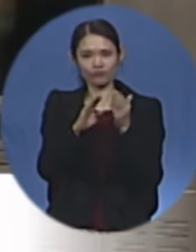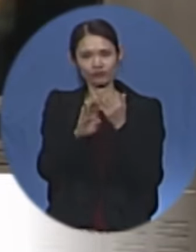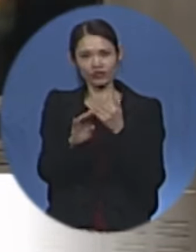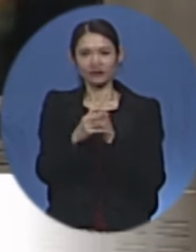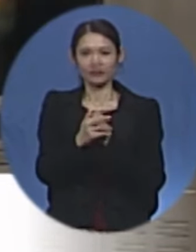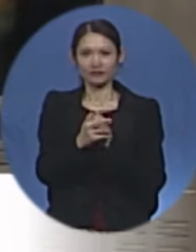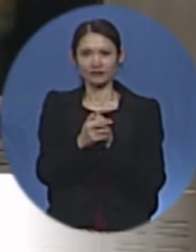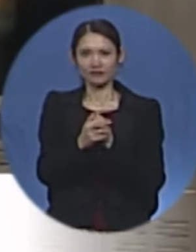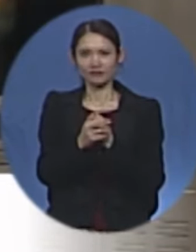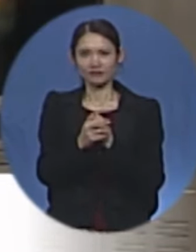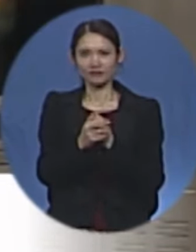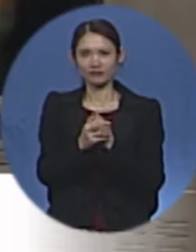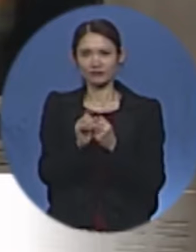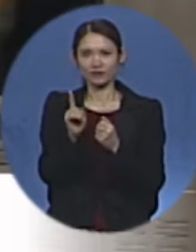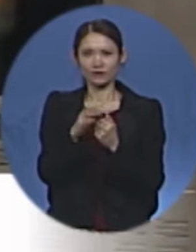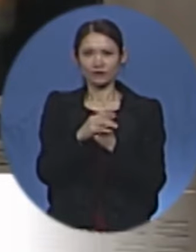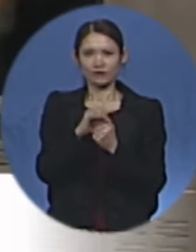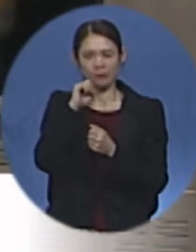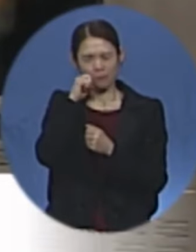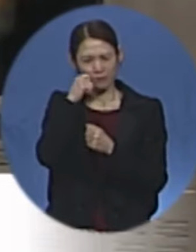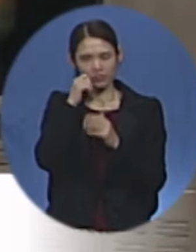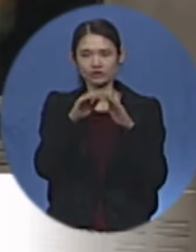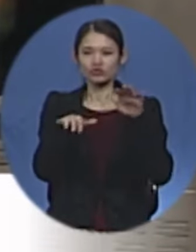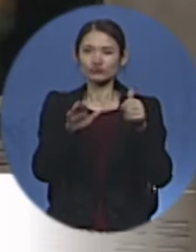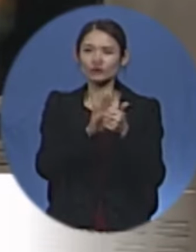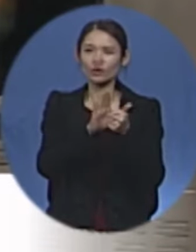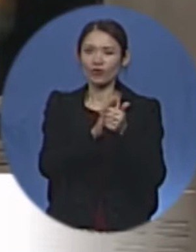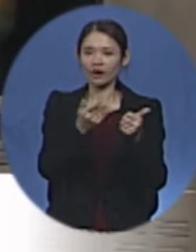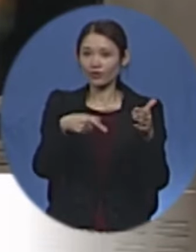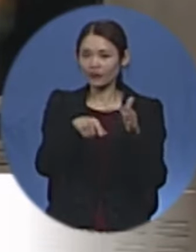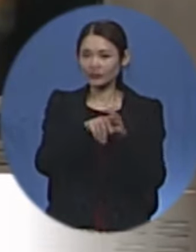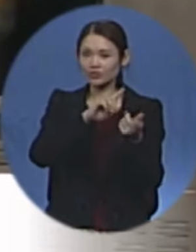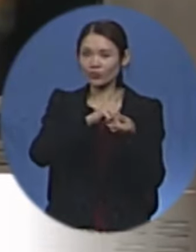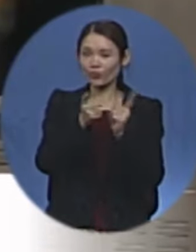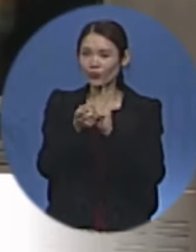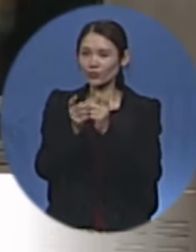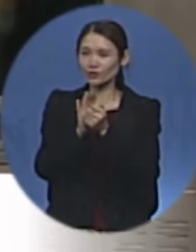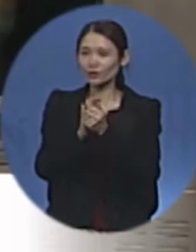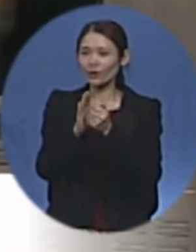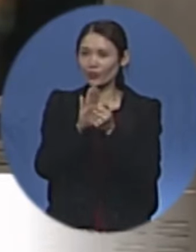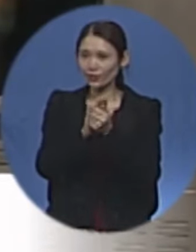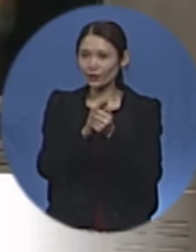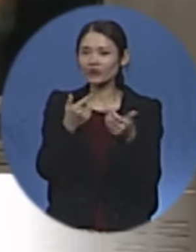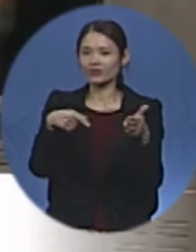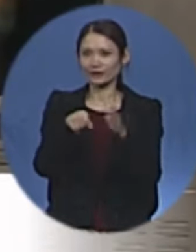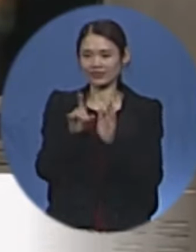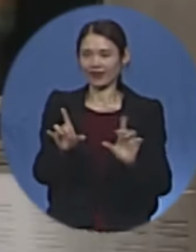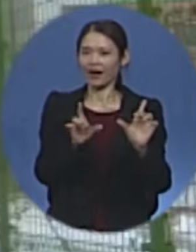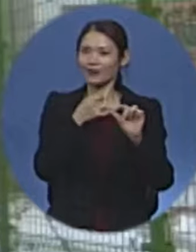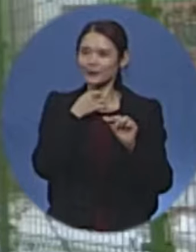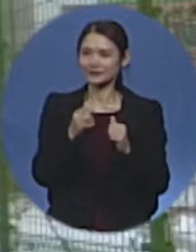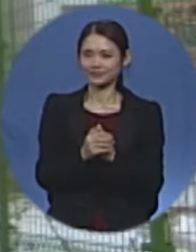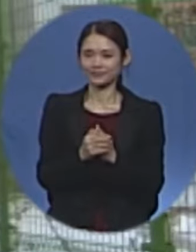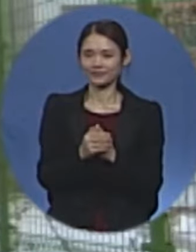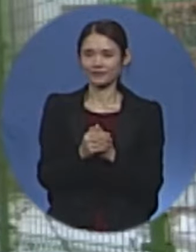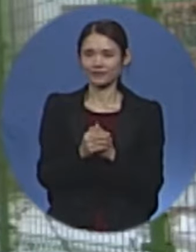이후부터 그 어려운 이웃들을 위해서 서로 도와주면서 살아가고 싶습니다.